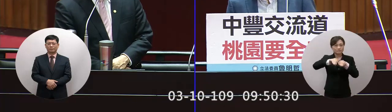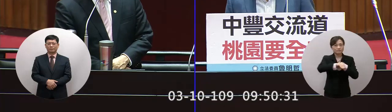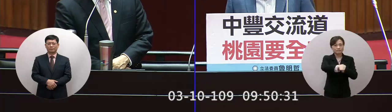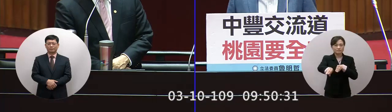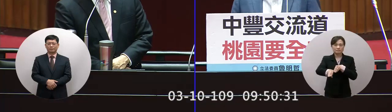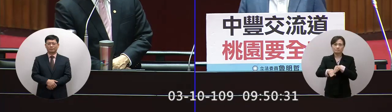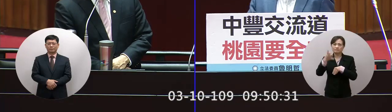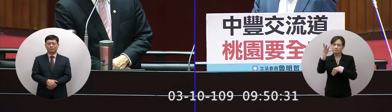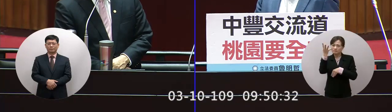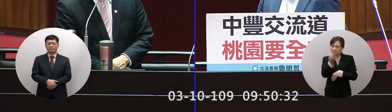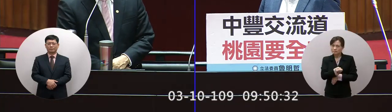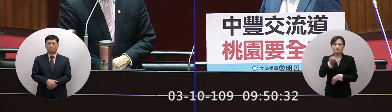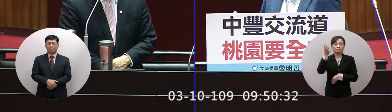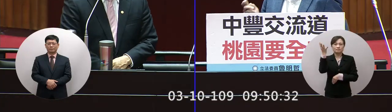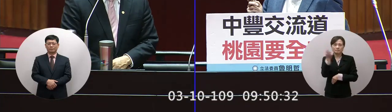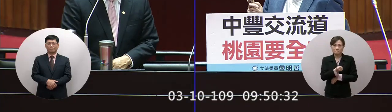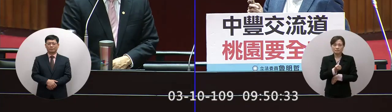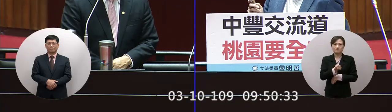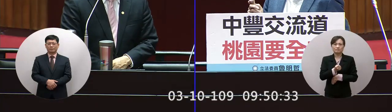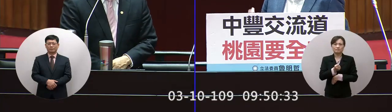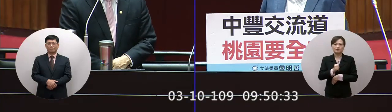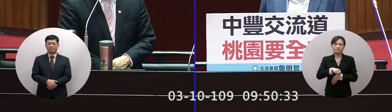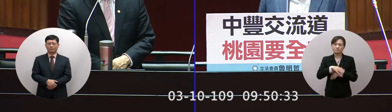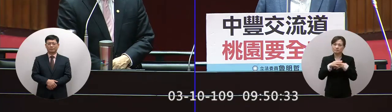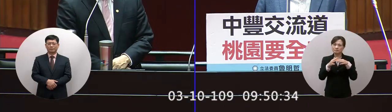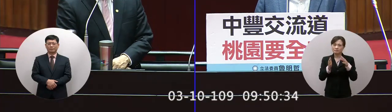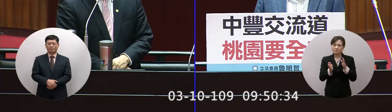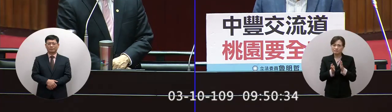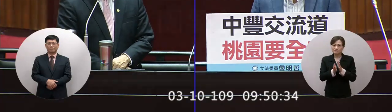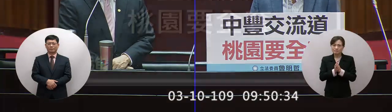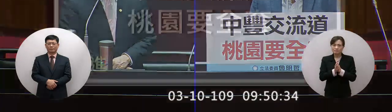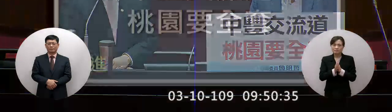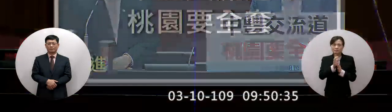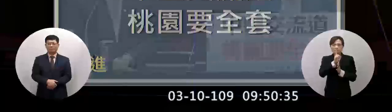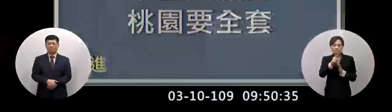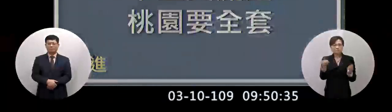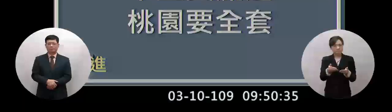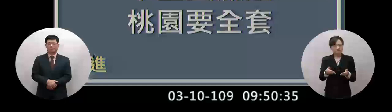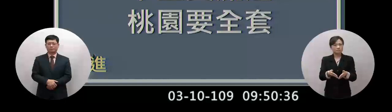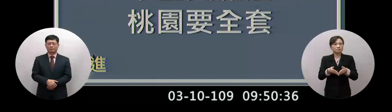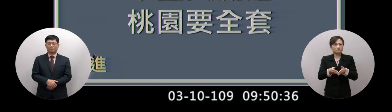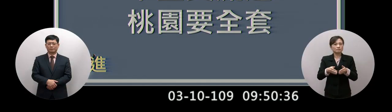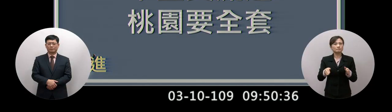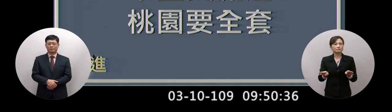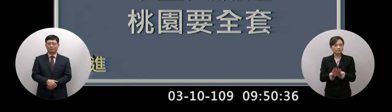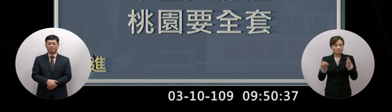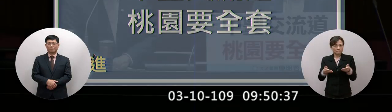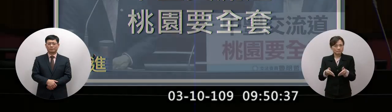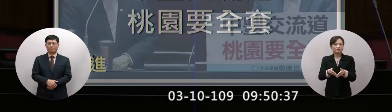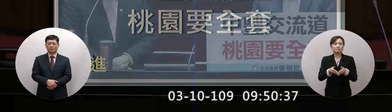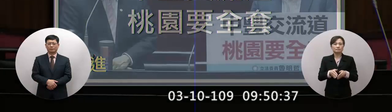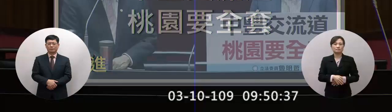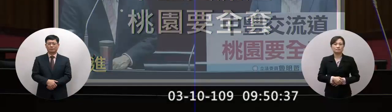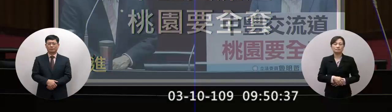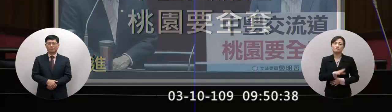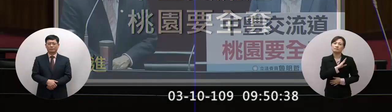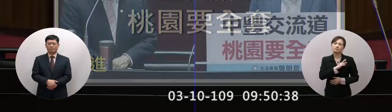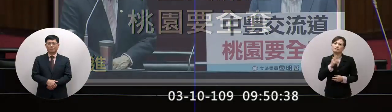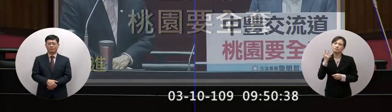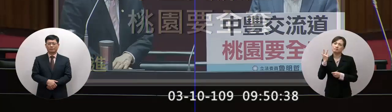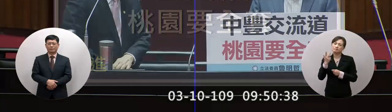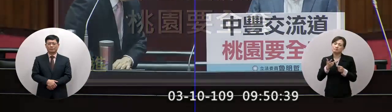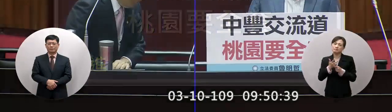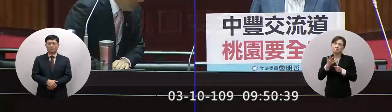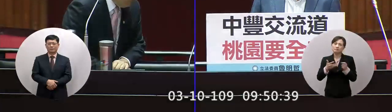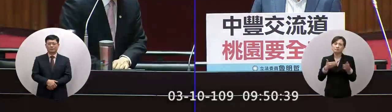几次啊，好几次都说要做了，要施工了。当然，七八年下